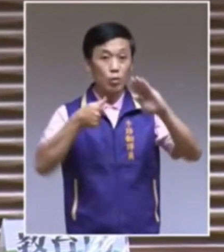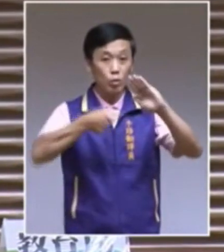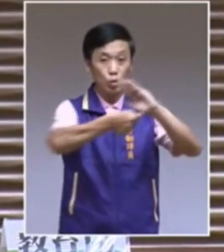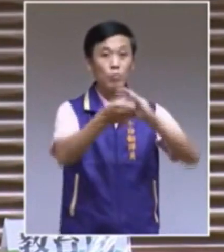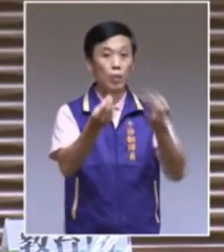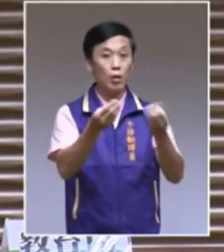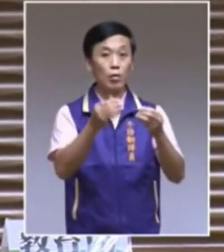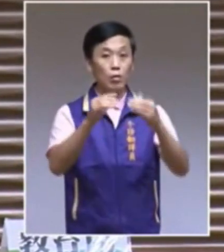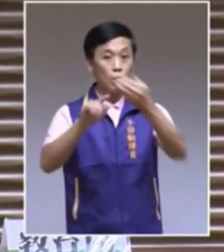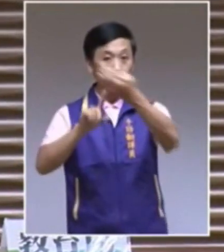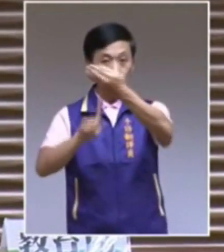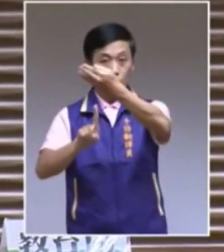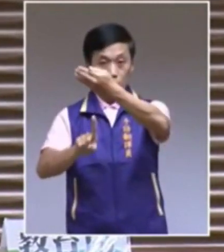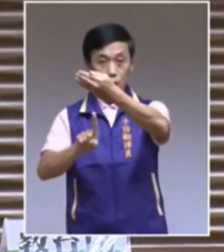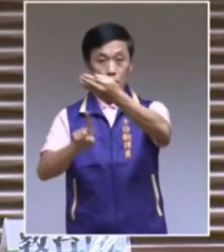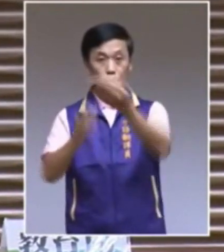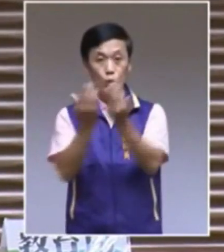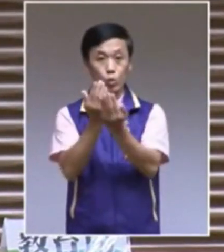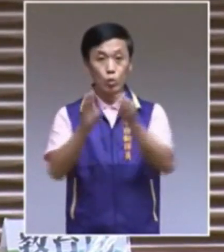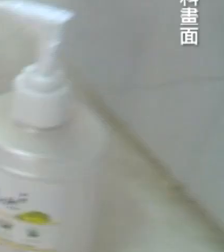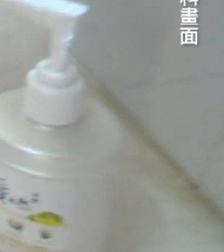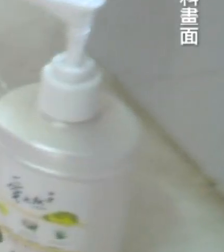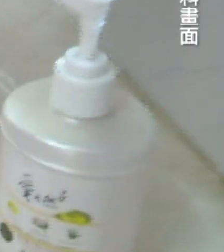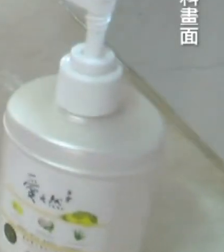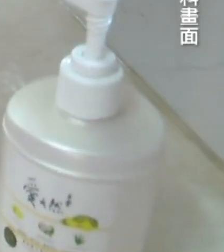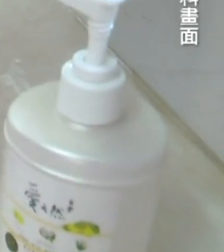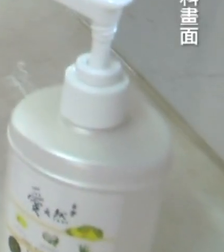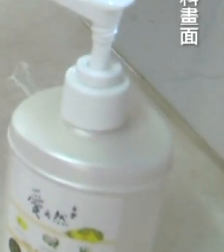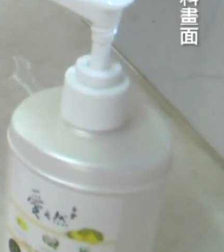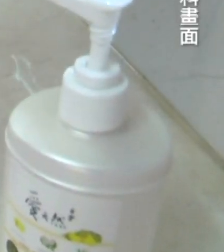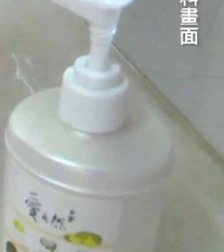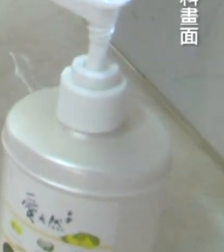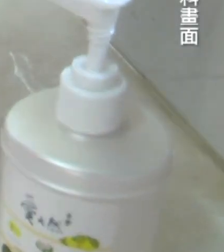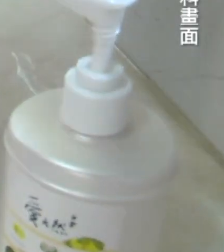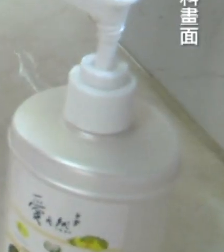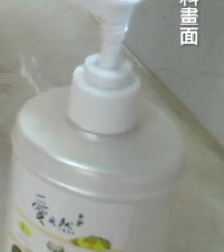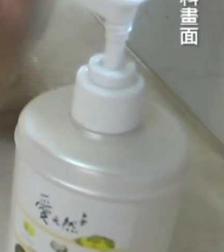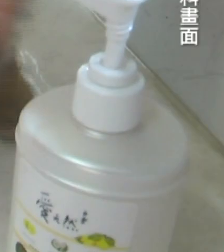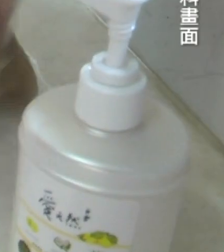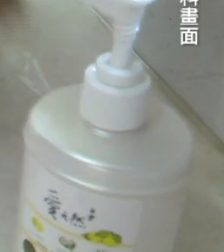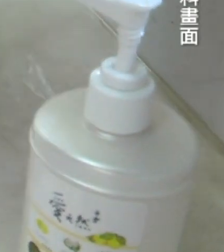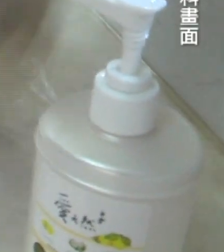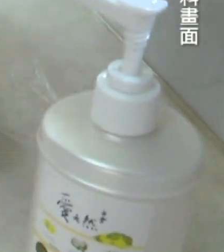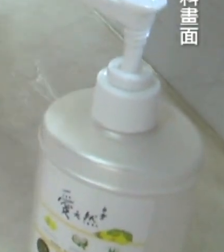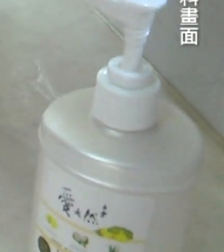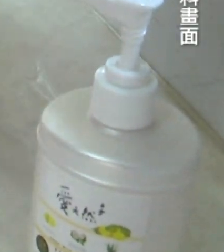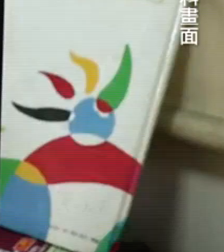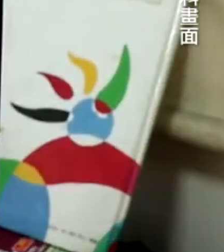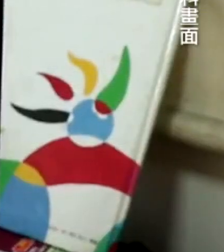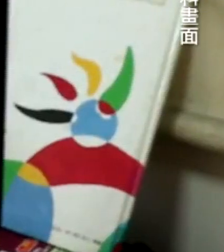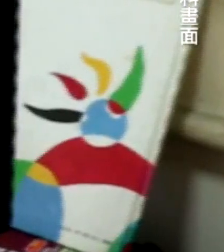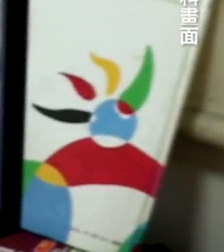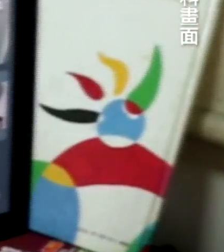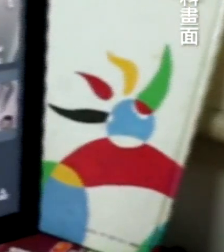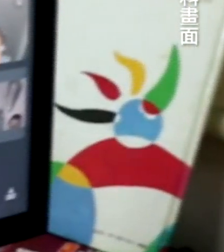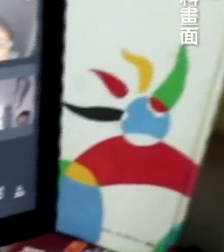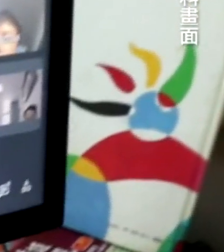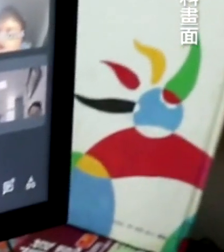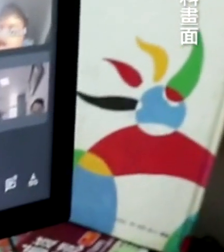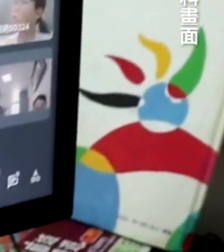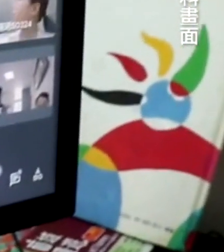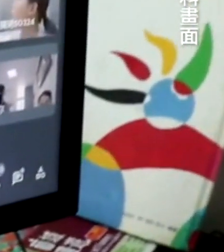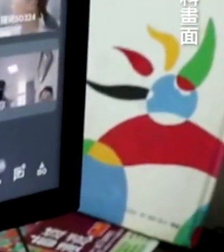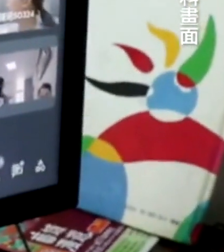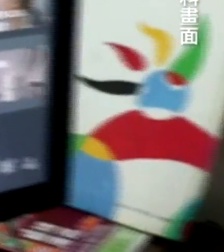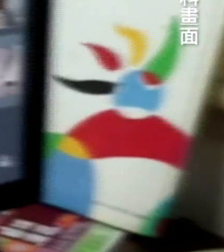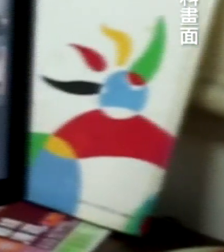各校开学前务必召开防疫小组会议，盘点防疫物资及完成校园清洁消毒等工作。开学典礼的部分，则